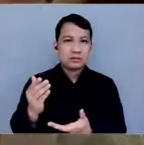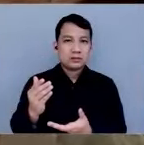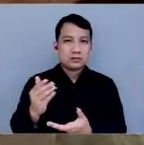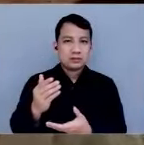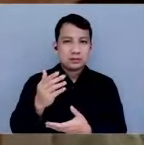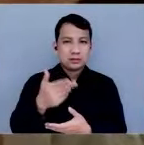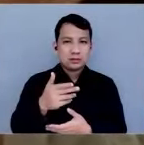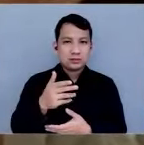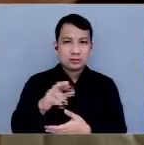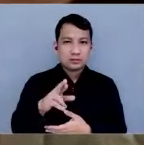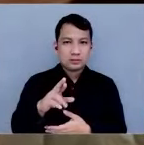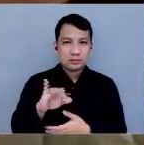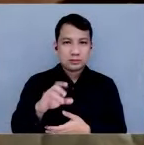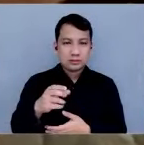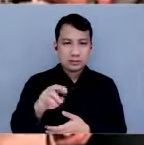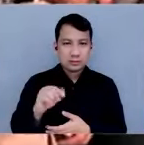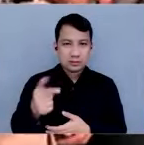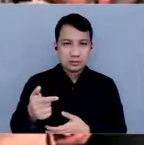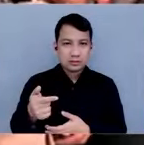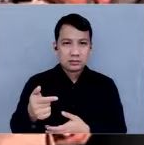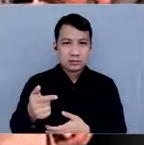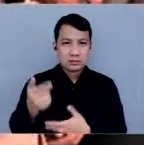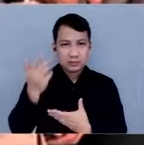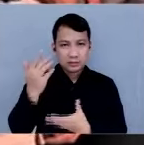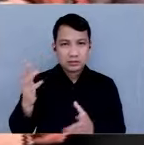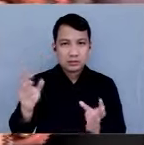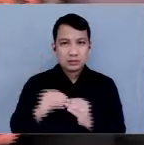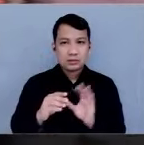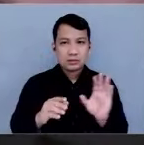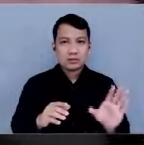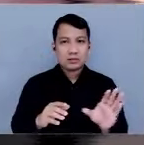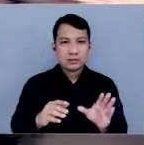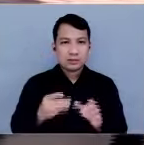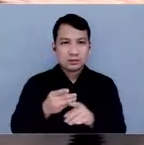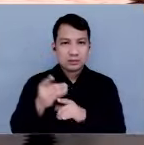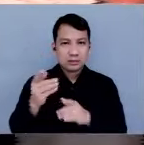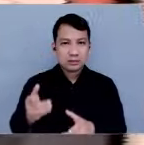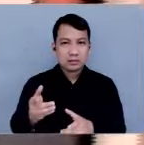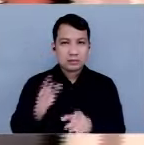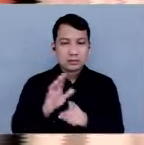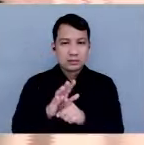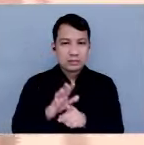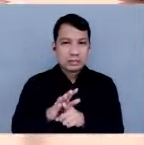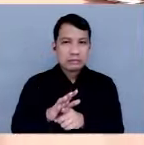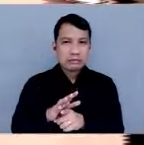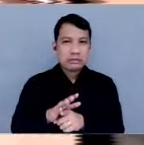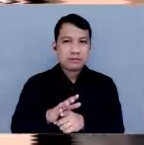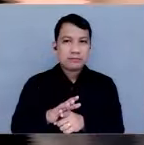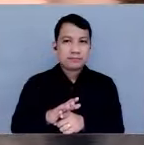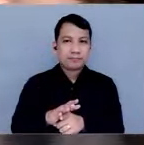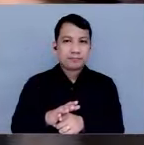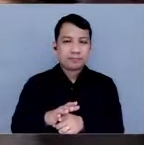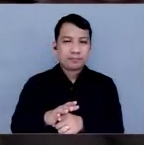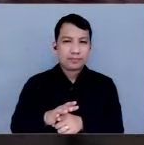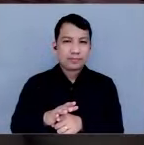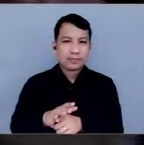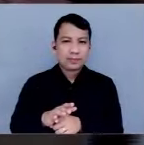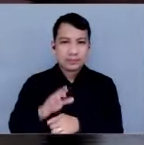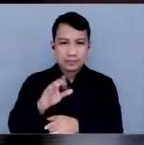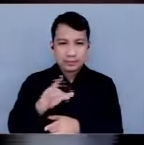sa direksyon ni Lao Fajardo na siya ring direktor ng hit kapatid teleserye Cinemalaya is a